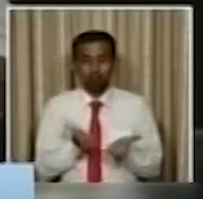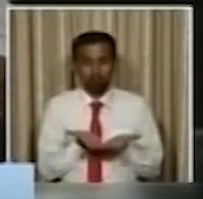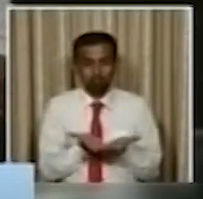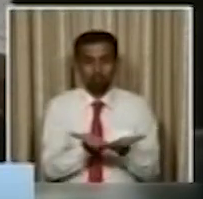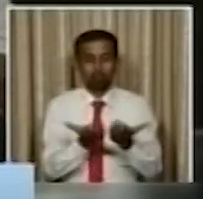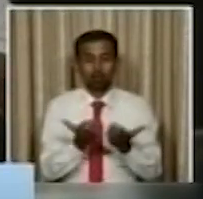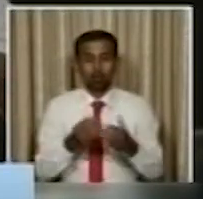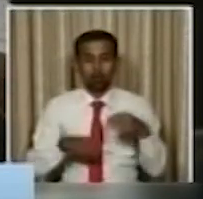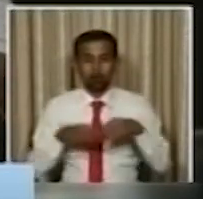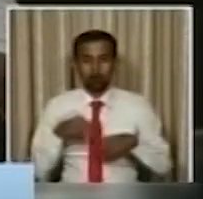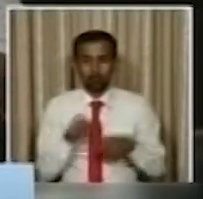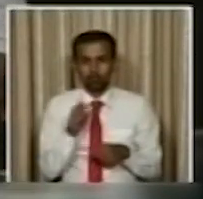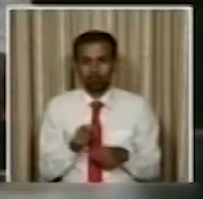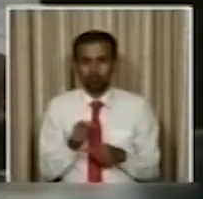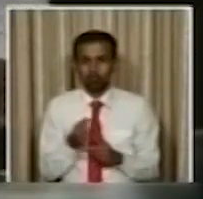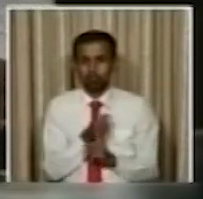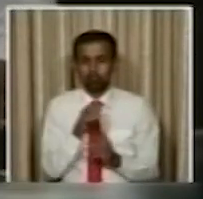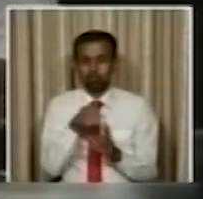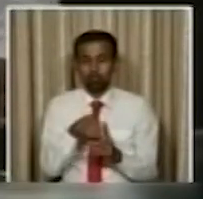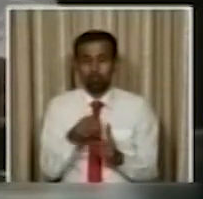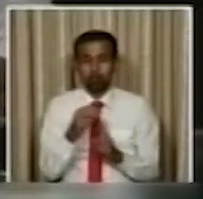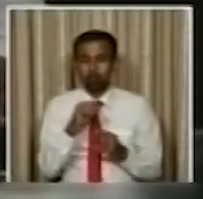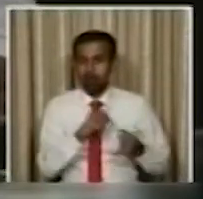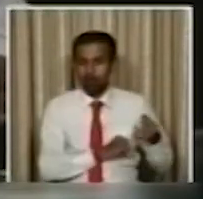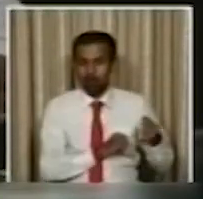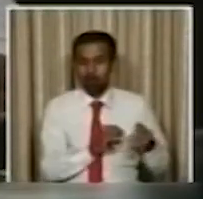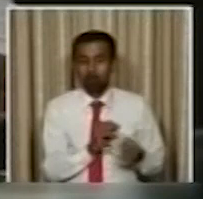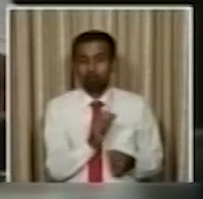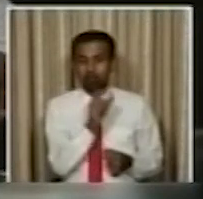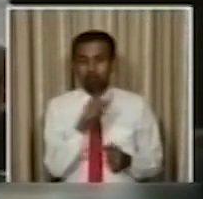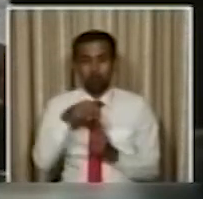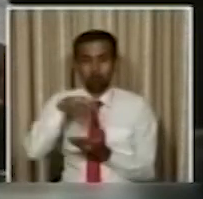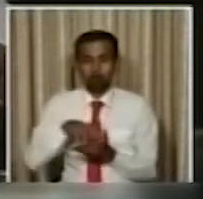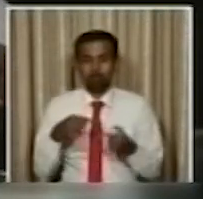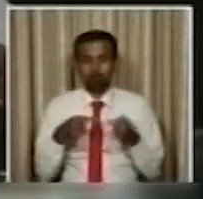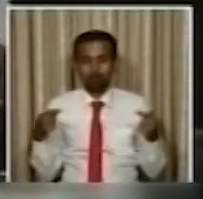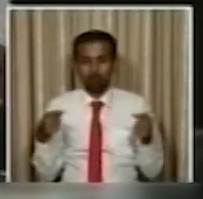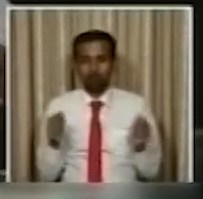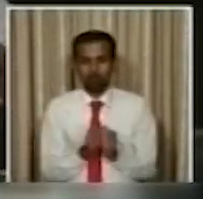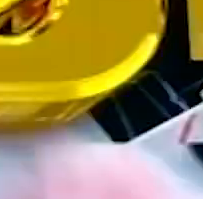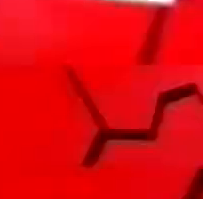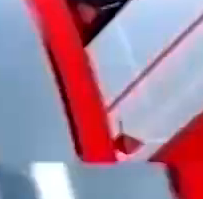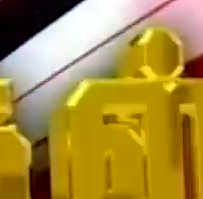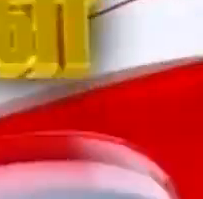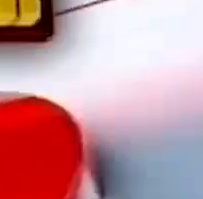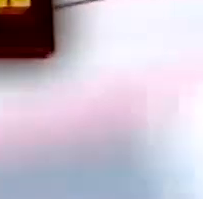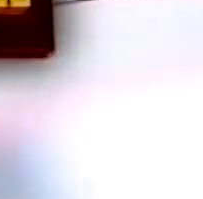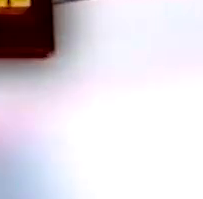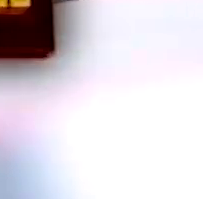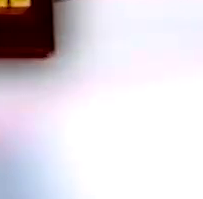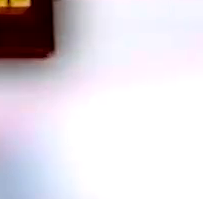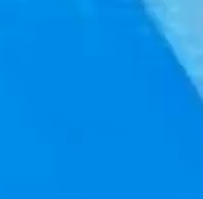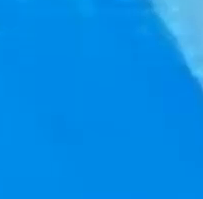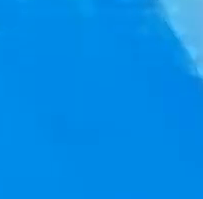தலையீட்டோடு பிரதேச செயலாளர் மீது பிரதேச செயலகத்தின் மீதும் பிரதேச சபை மீது அழுத்தங்கள் வைக்கப்படுகிறது. அந்த முயற்சிகளை நிறுத்தப்பட வேண்டும்.